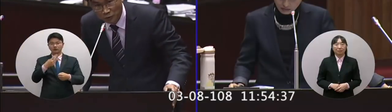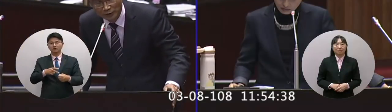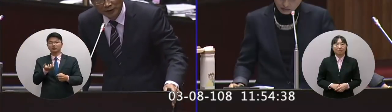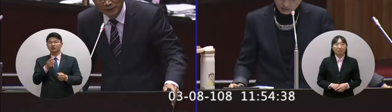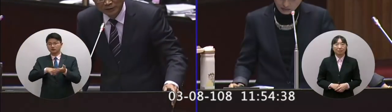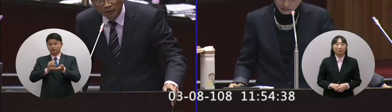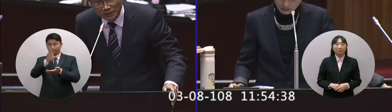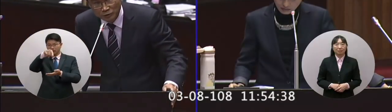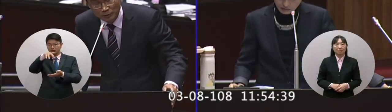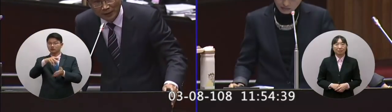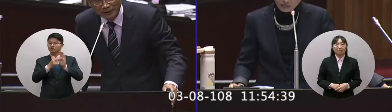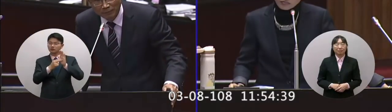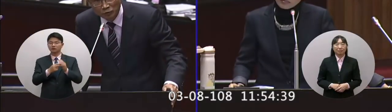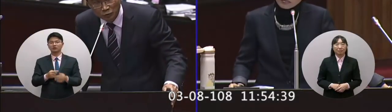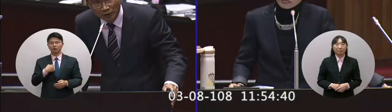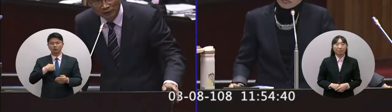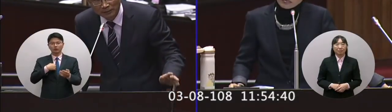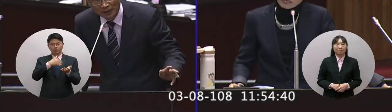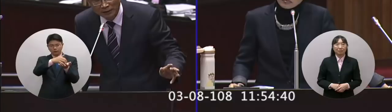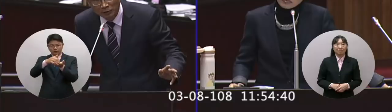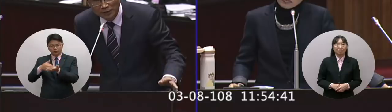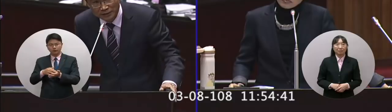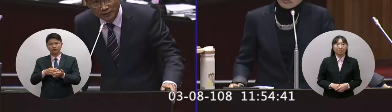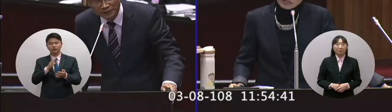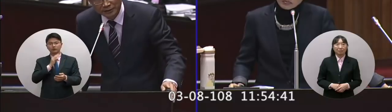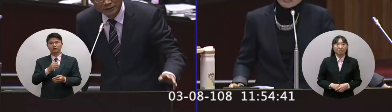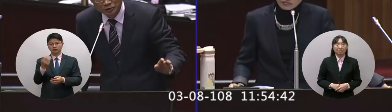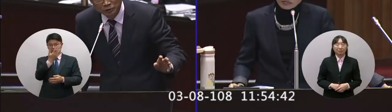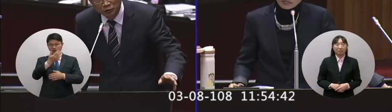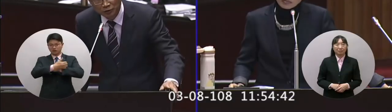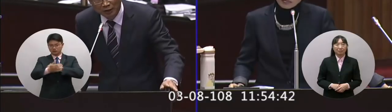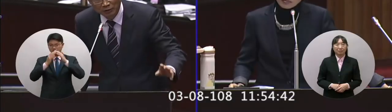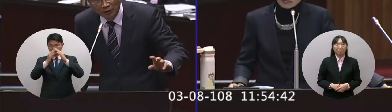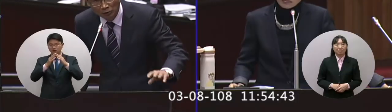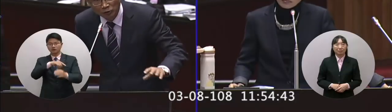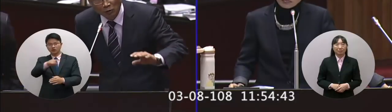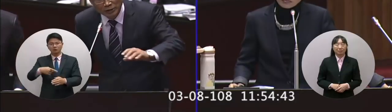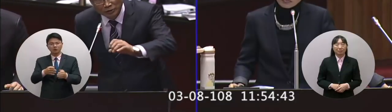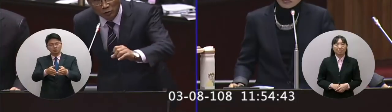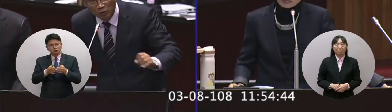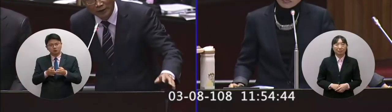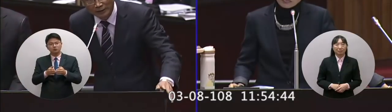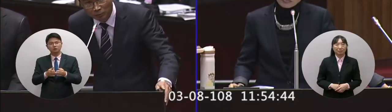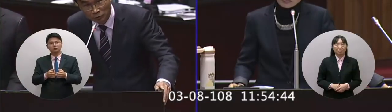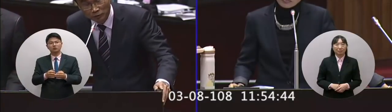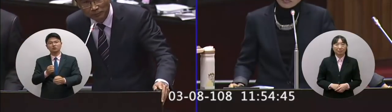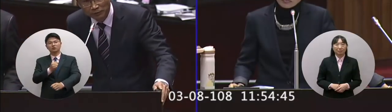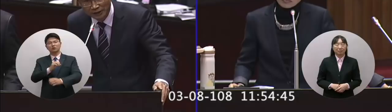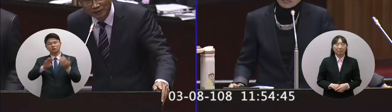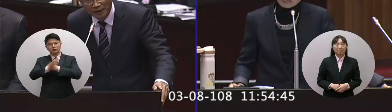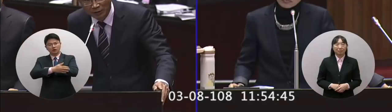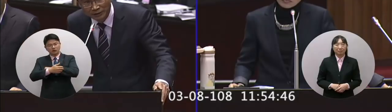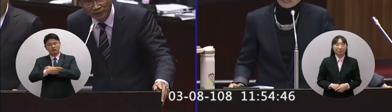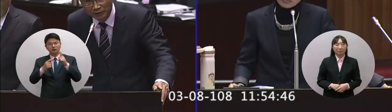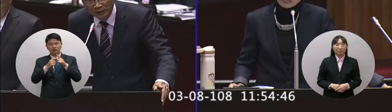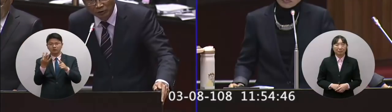上面所说的，我们已经去盘点主要的八个农业县市所需要劳动力从国外的补充的部